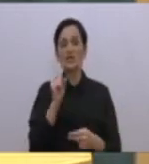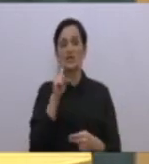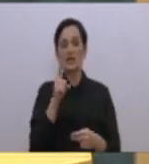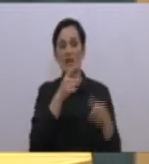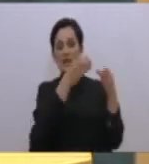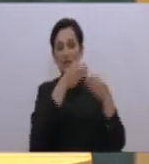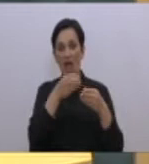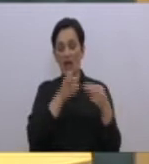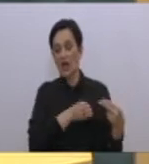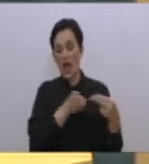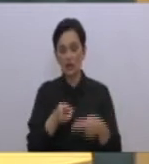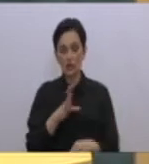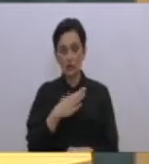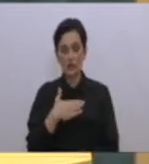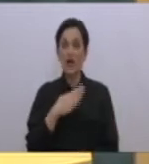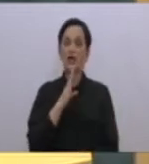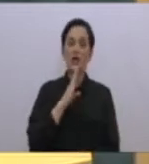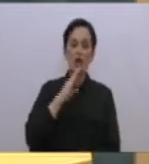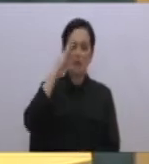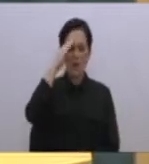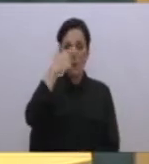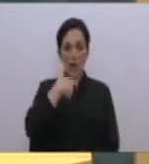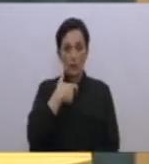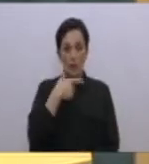დელეგაცია. Ქალბატონებო და ბატონებო,